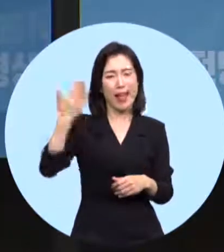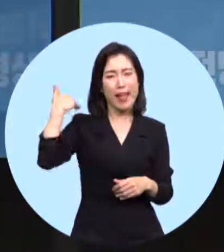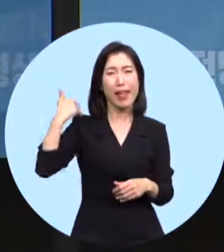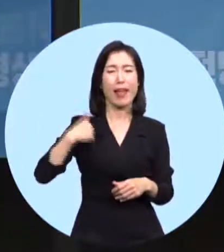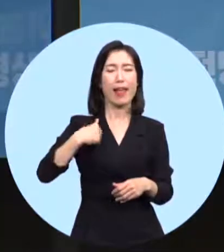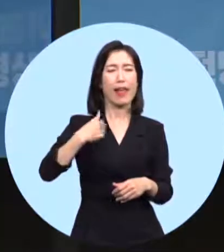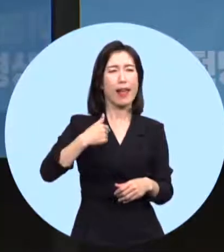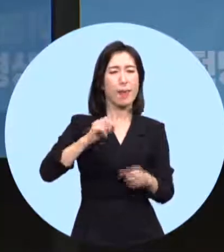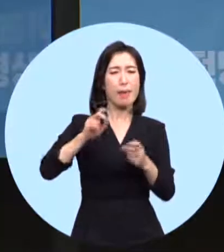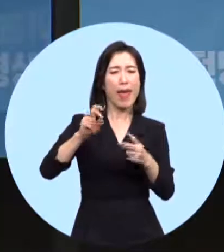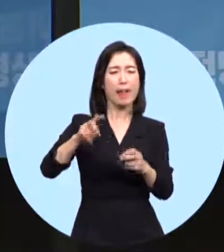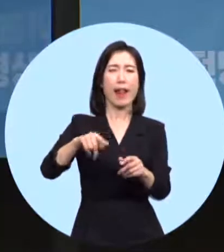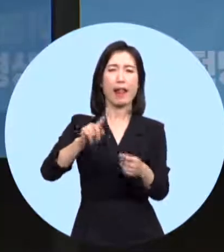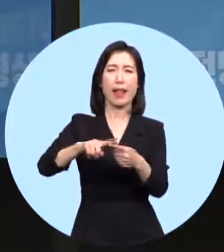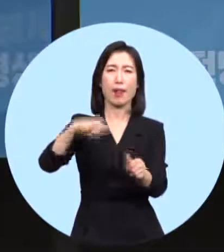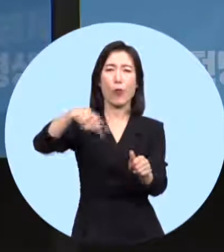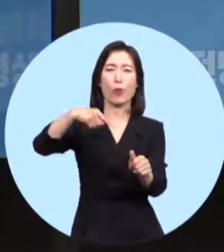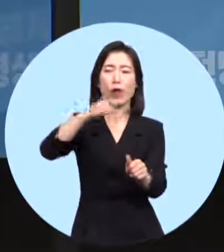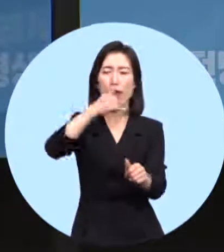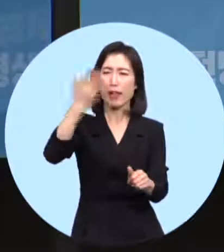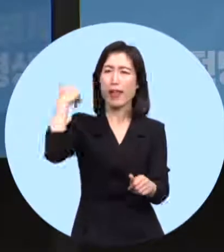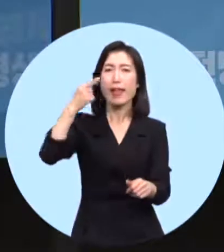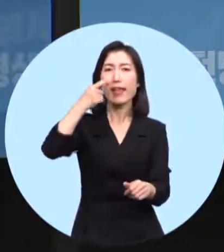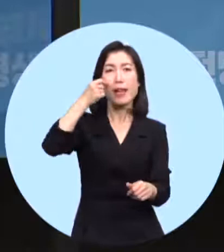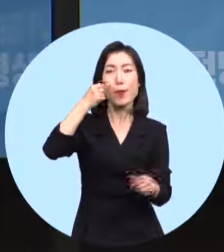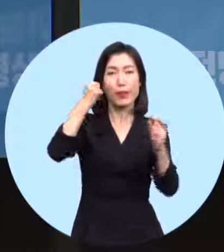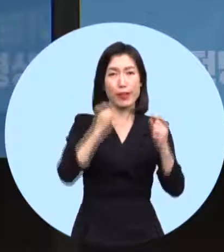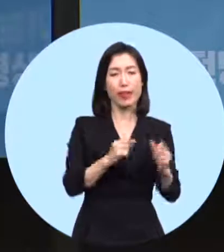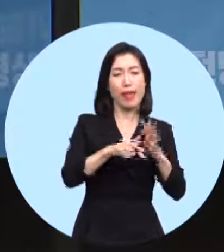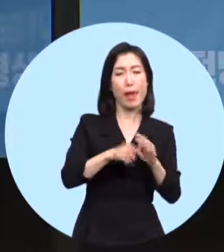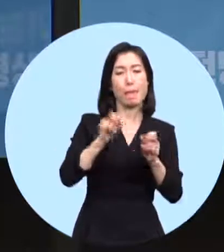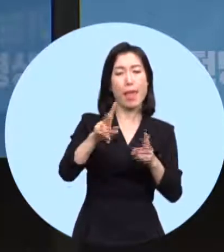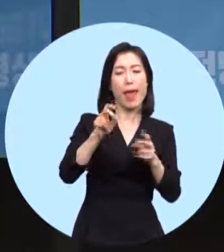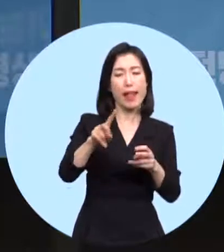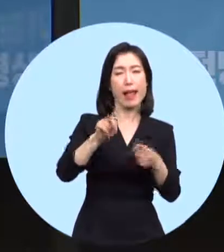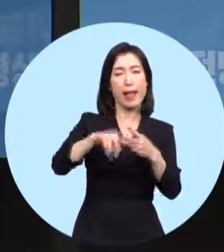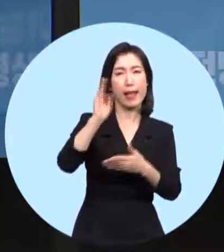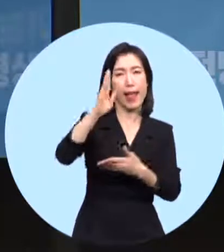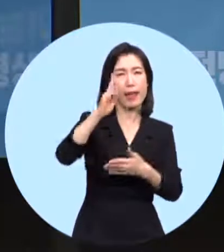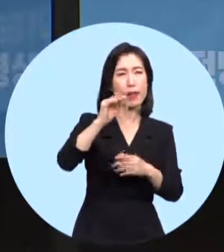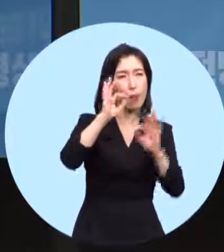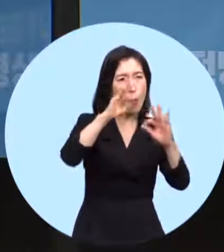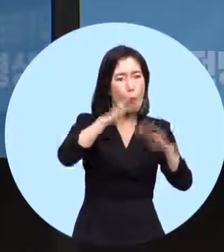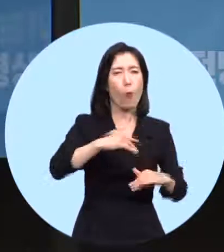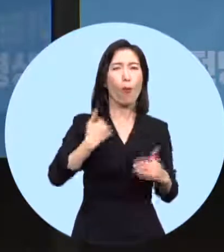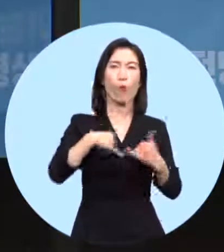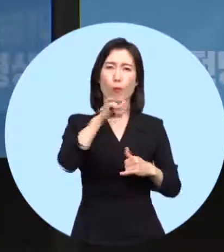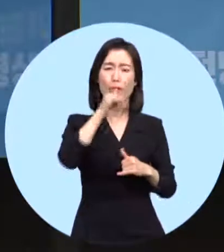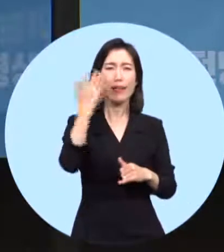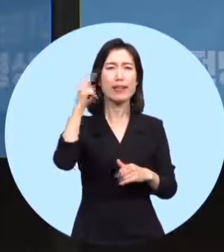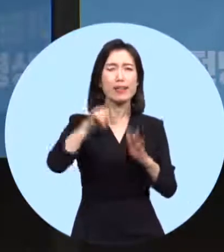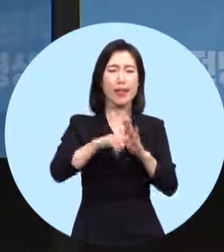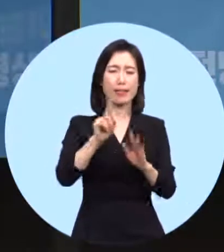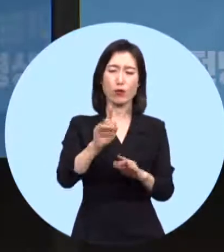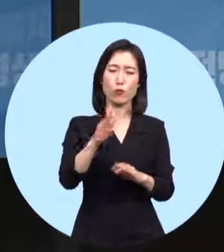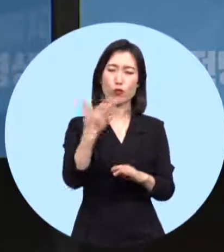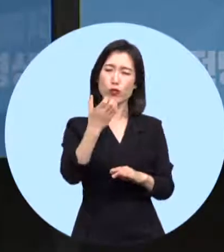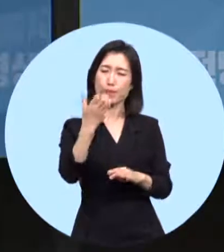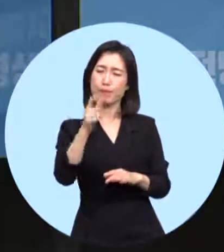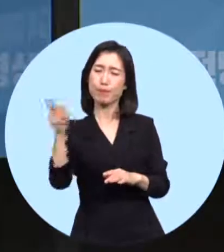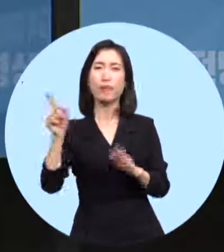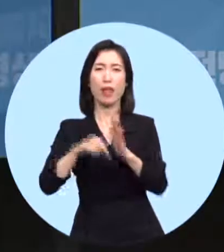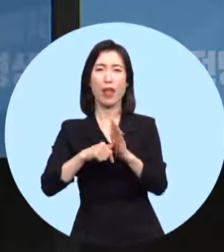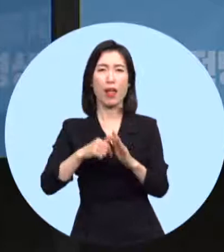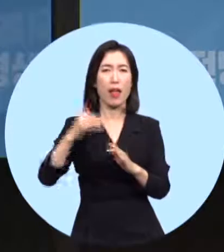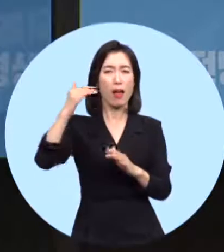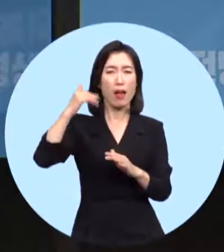강자라고 아주 옛날에 제가 일본에서 굉장히 재밌게 보고 들었습니다. 저 또한 유학생인데 그때